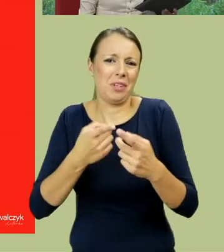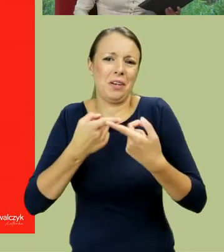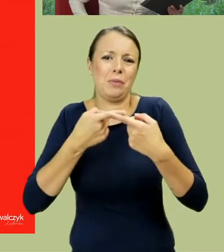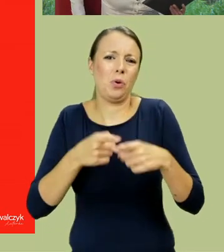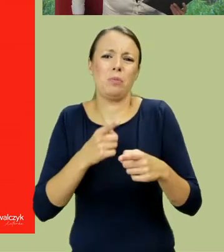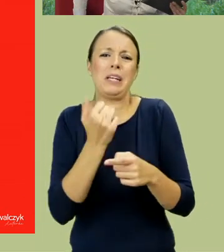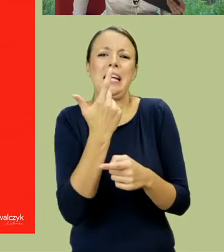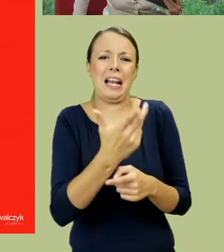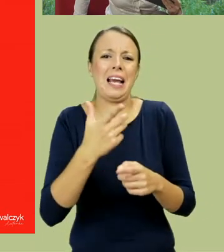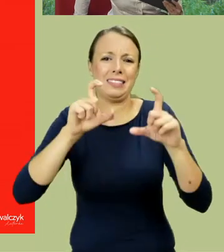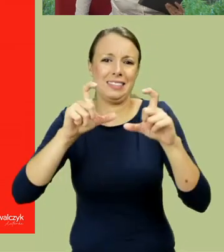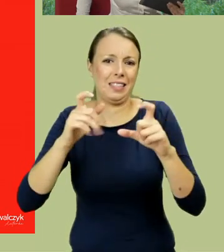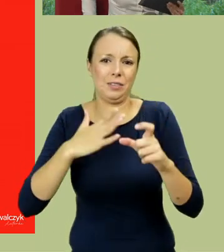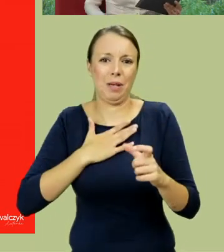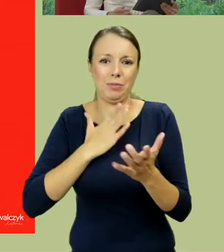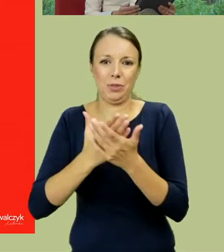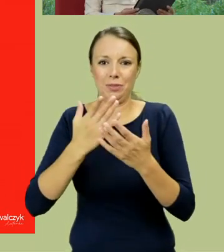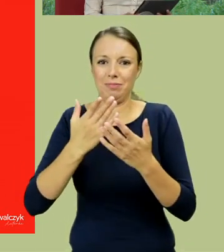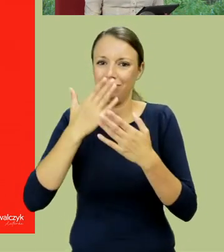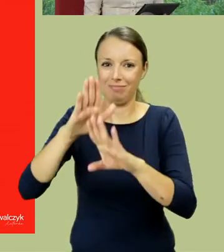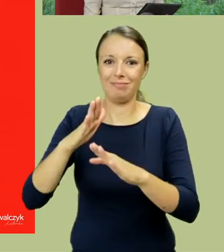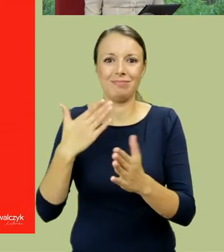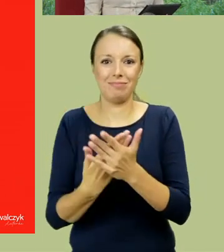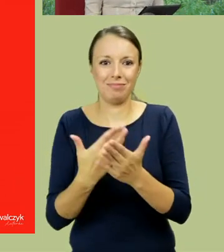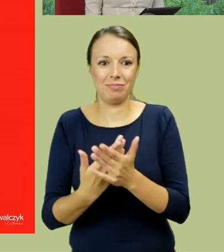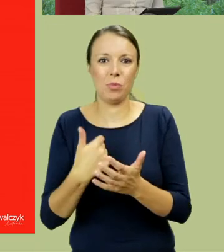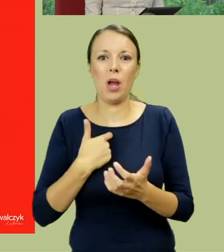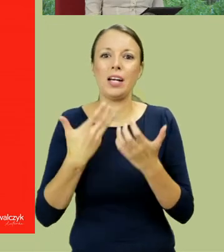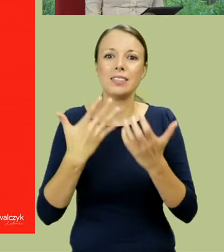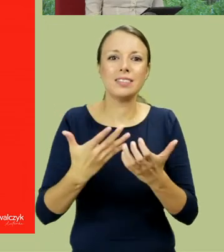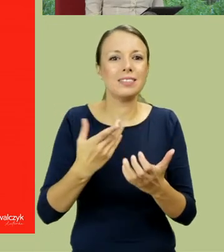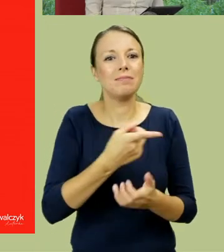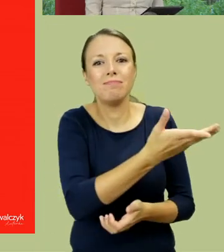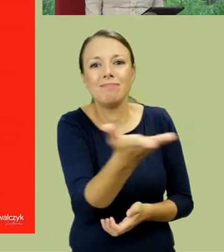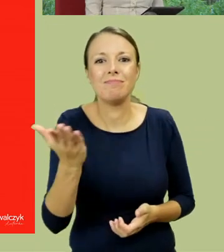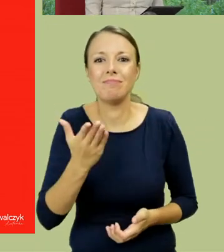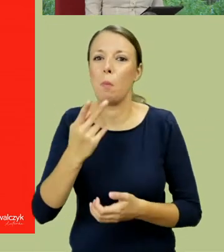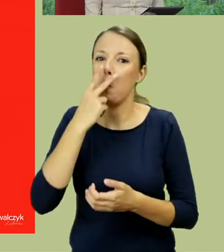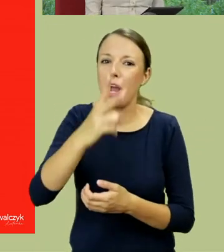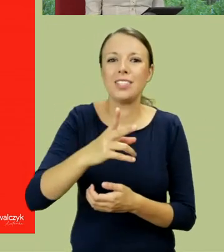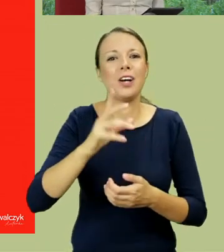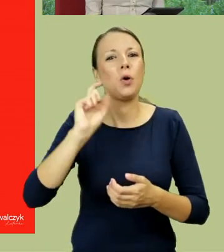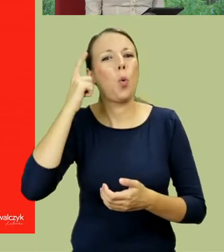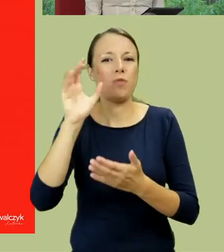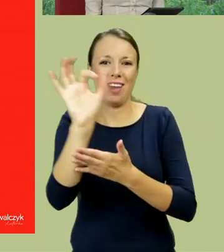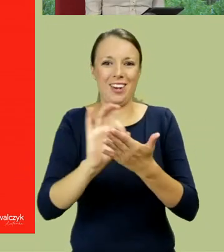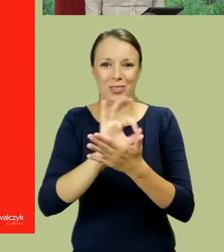bo ja dzisiaj Państwa chcę jednak raczyć głównie ilustracjami